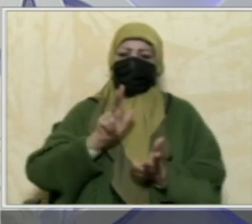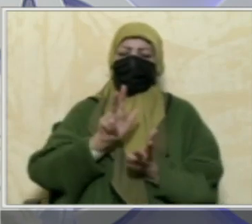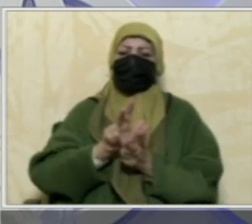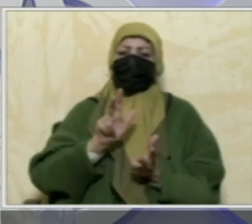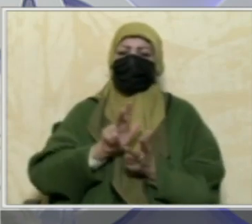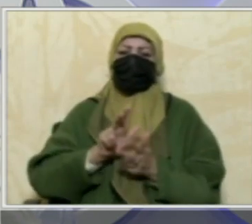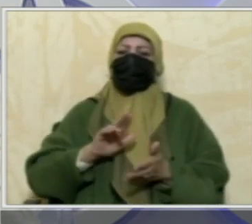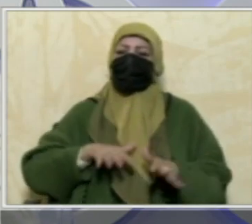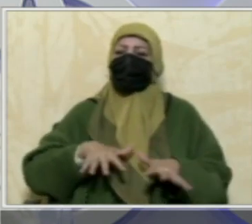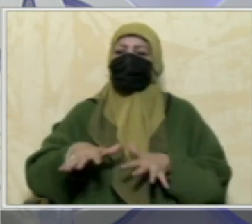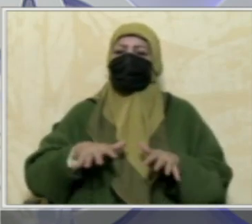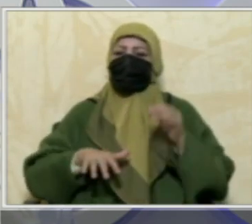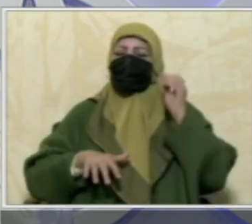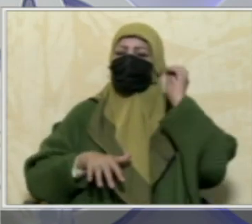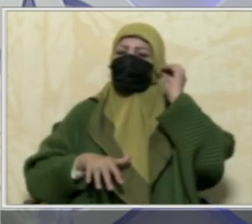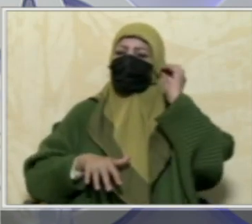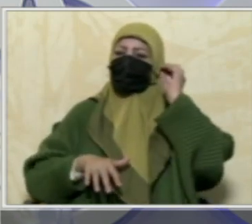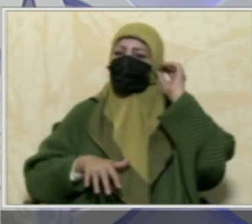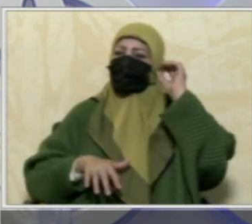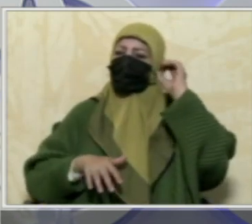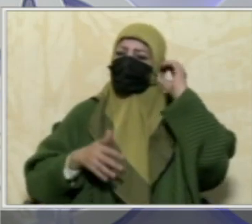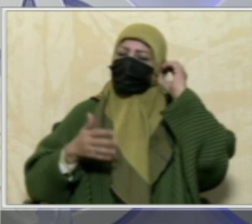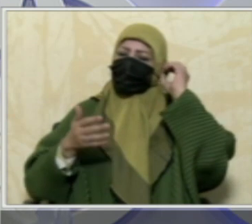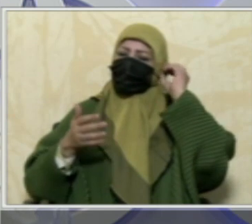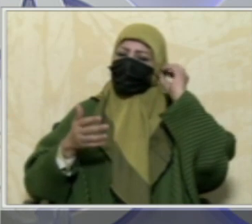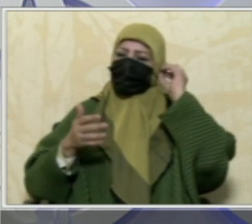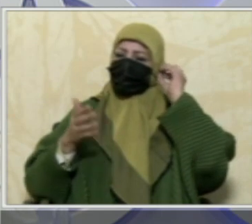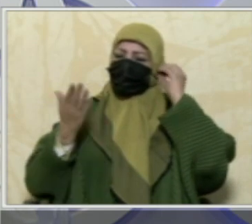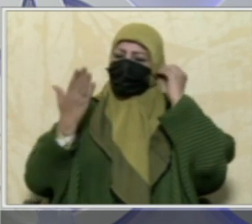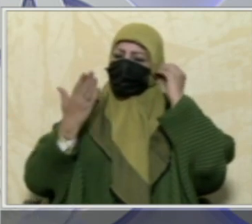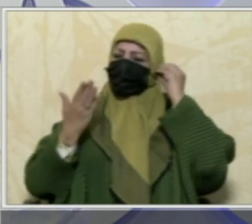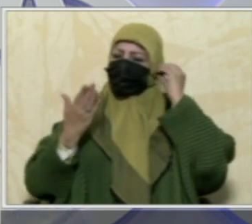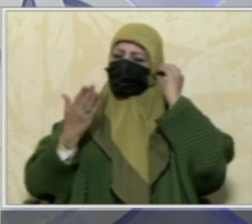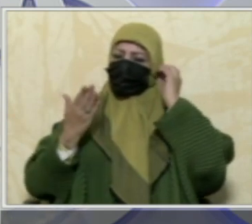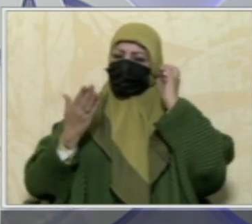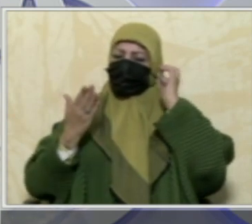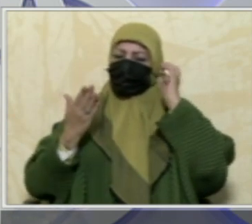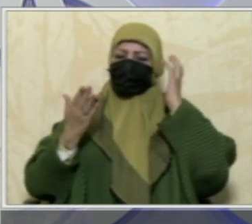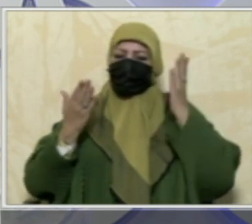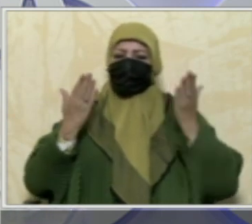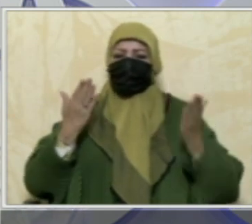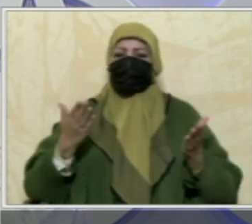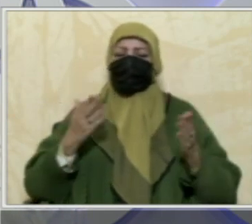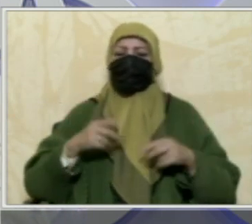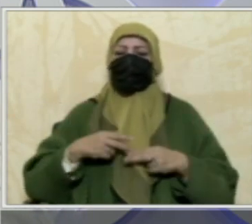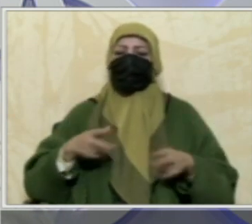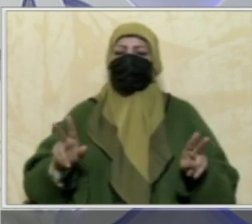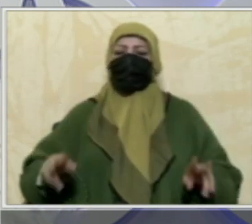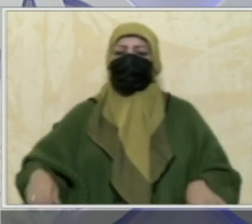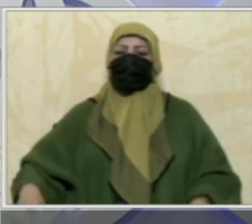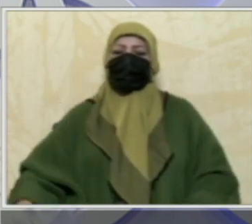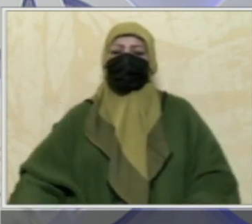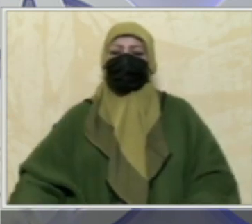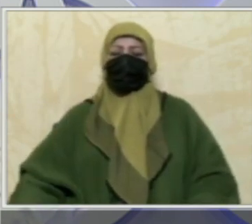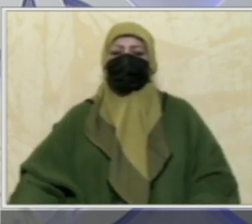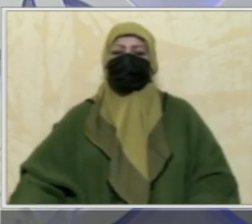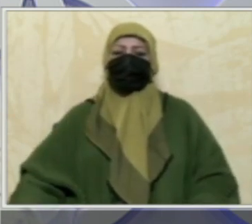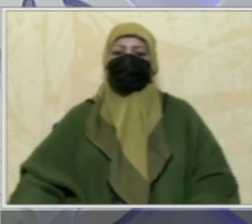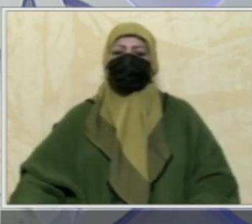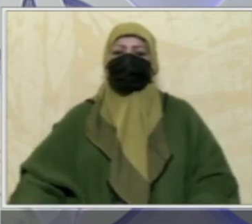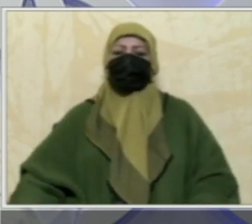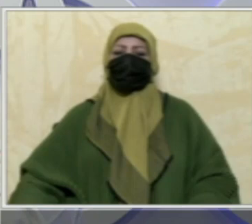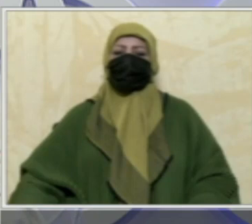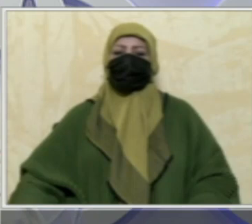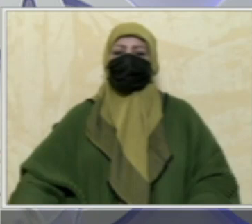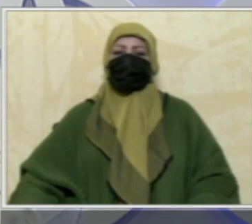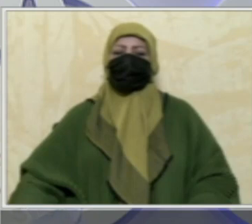تمام ماشي تمام ماشي يا عبد الله تسمع الجواب ان شاء الله بارك الله فيك نعم